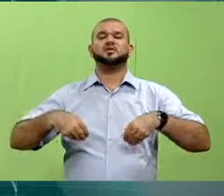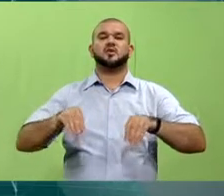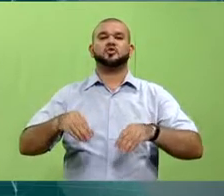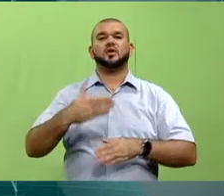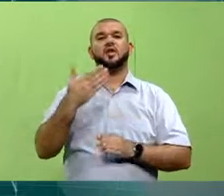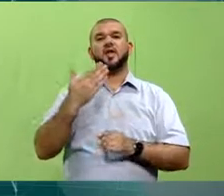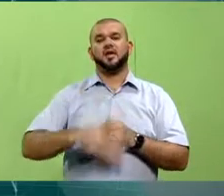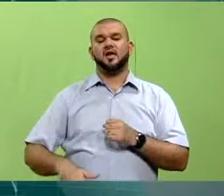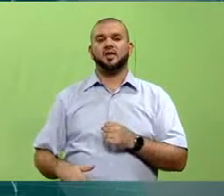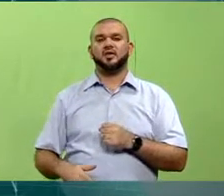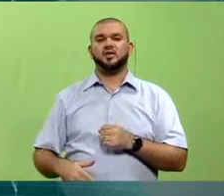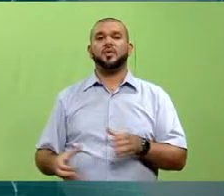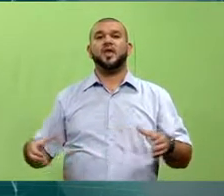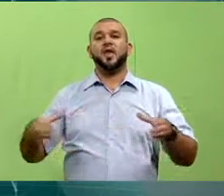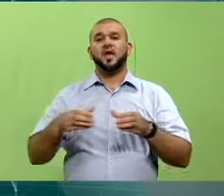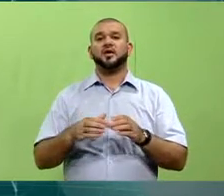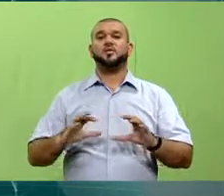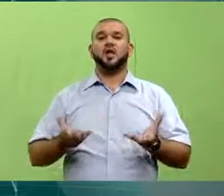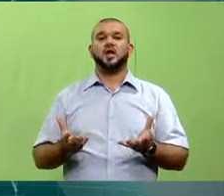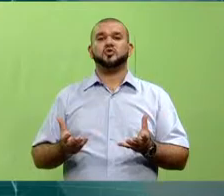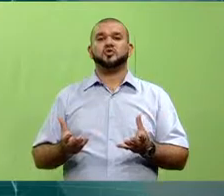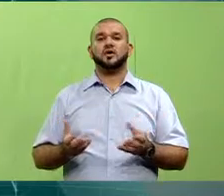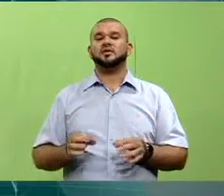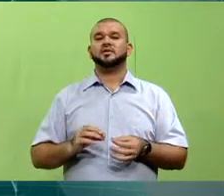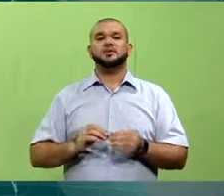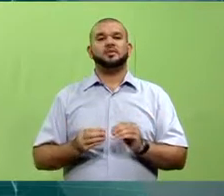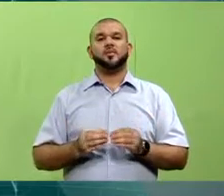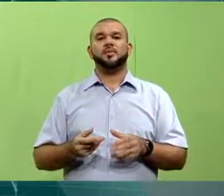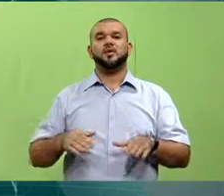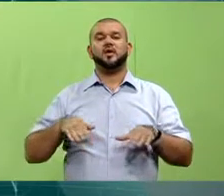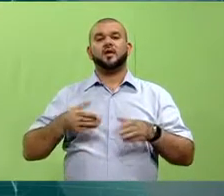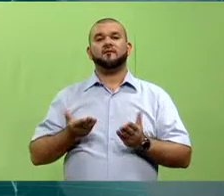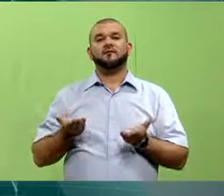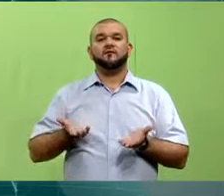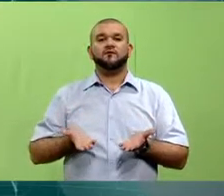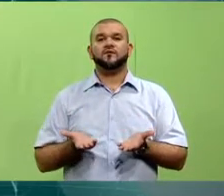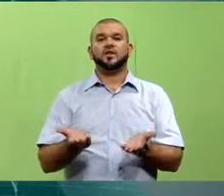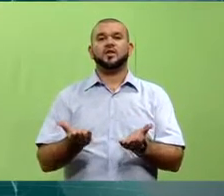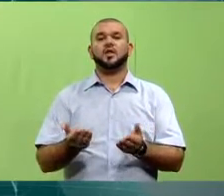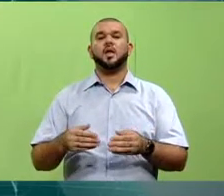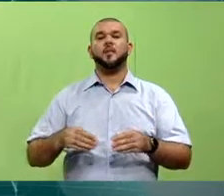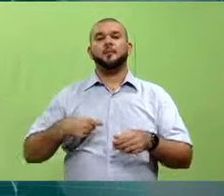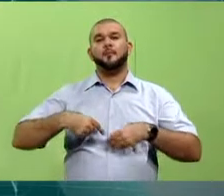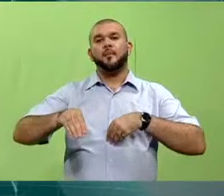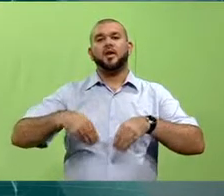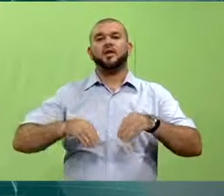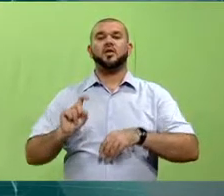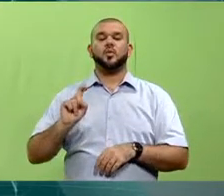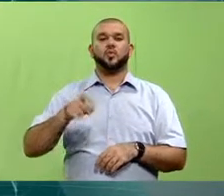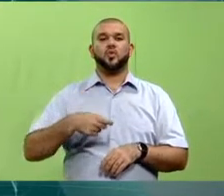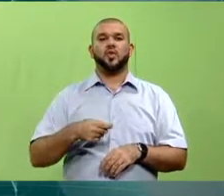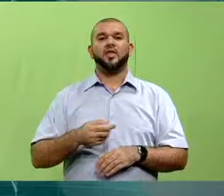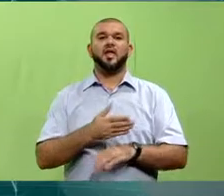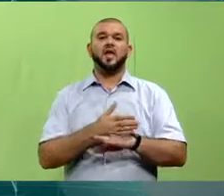Ekipler ayrıca söz konusu fırının marketlerde bulunan ekmeklerini müsaade etti.